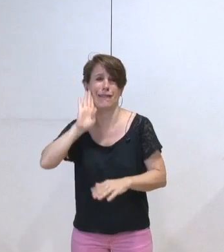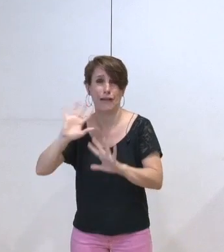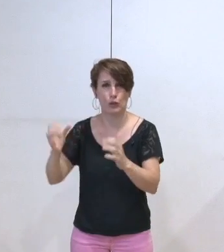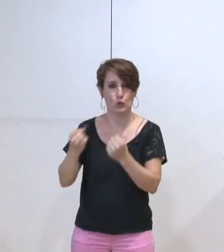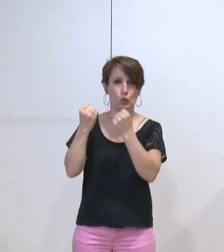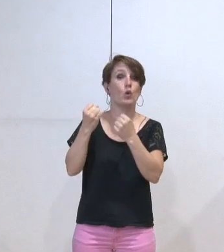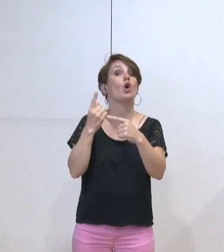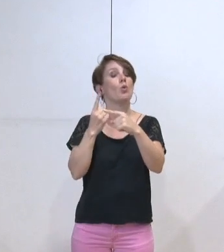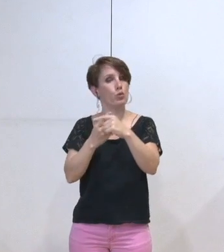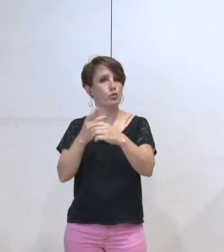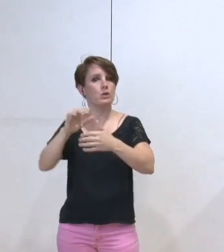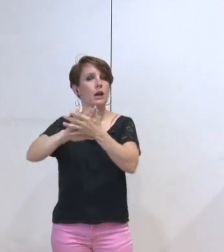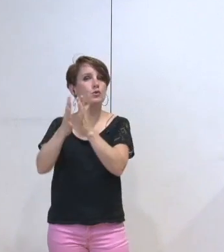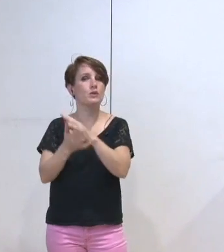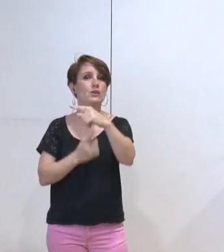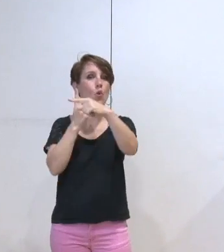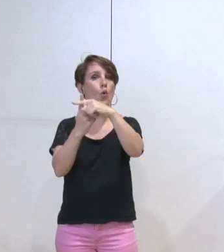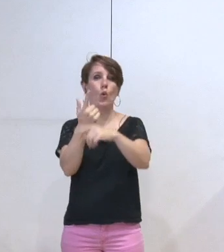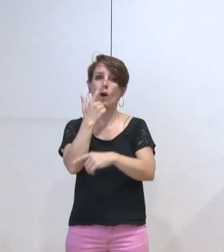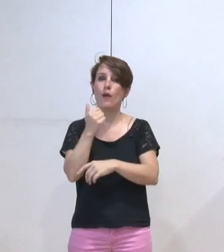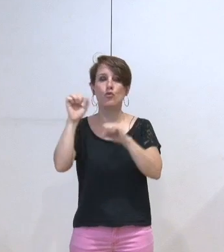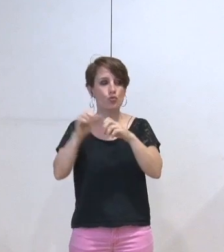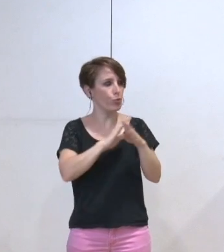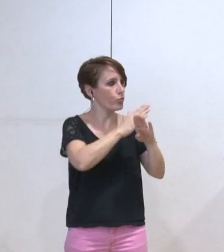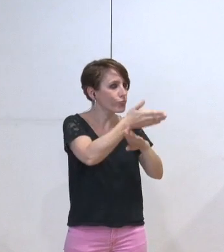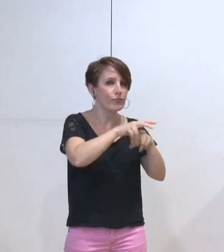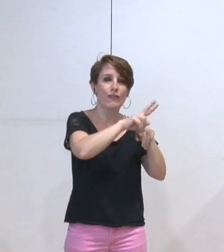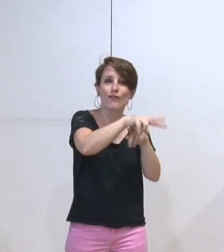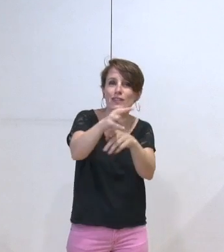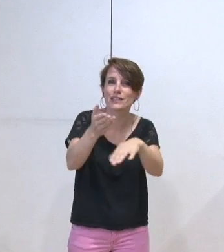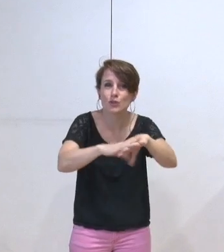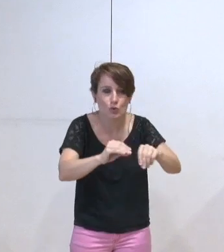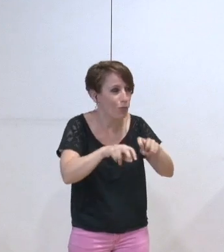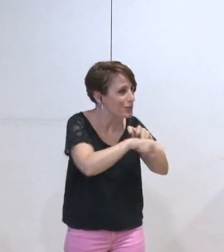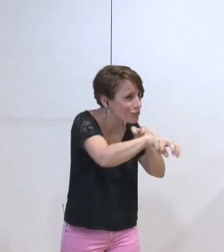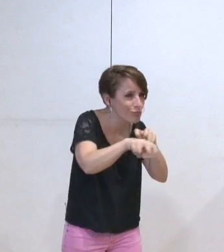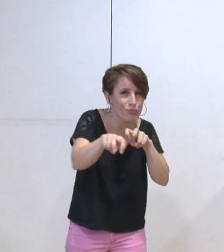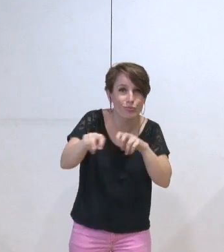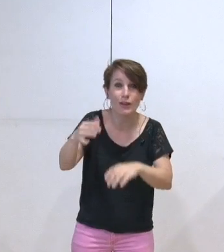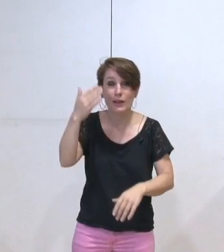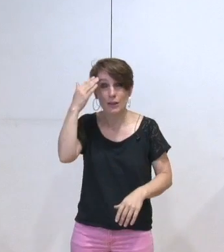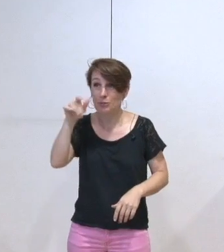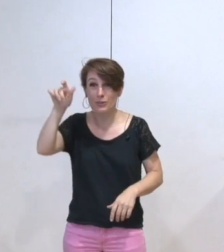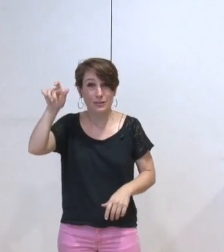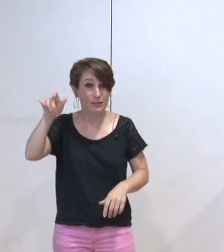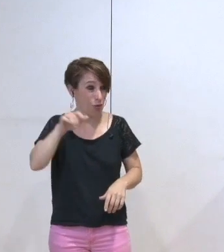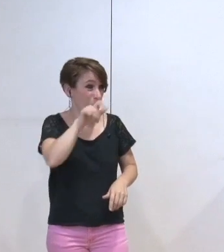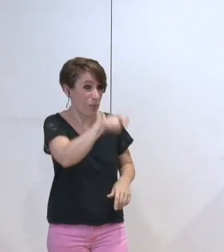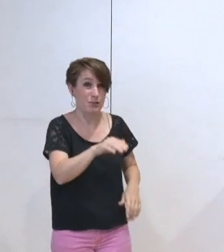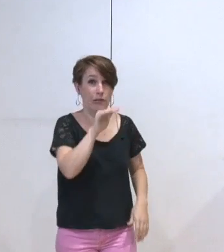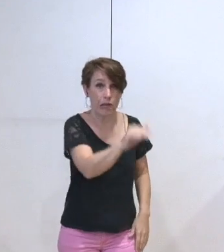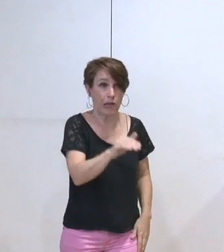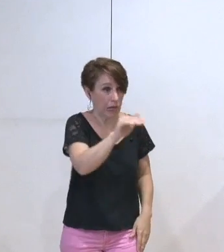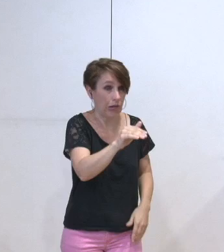sur place par la Croix-Rouge et ou parfois la police municipale en cas de non réponse à à cette relance je me suis